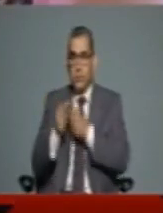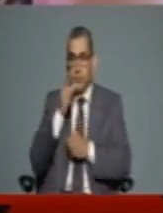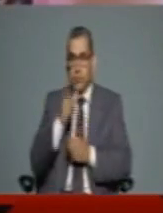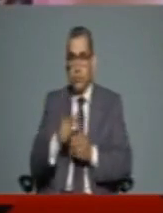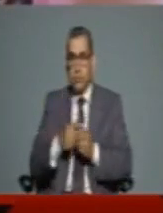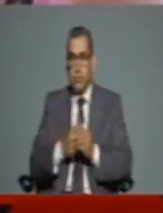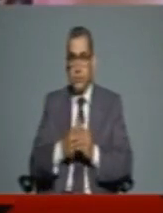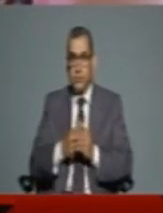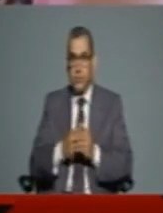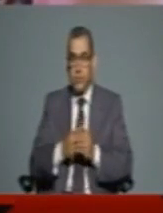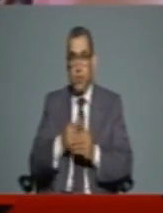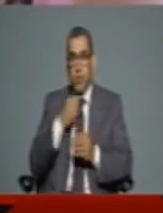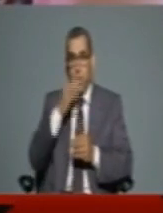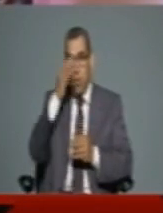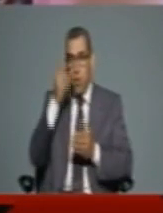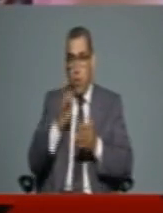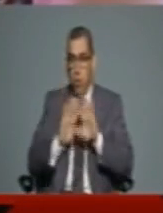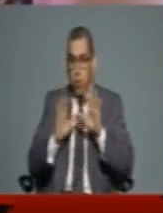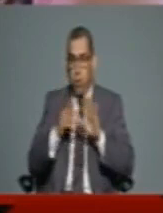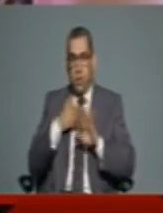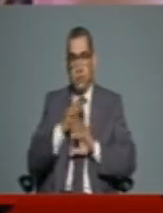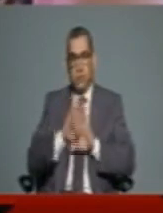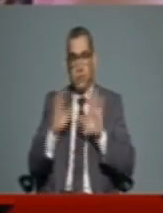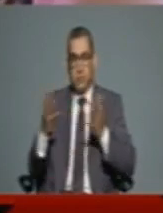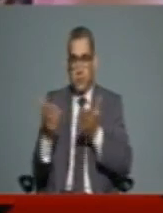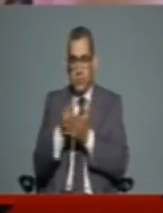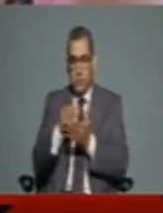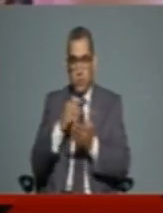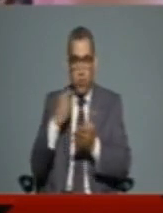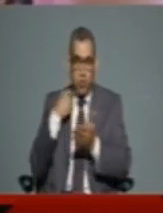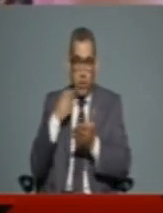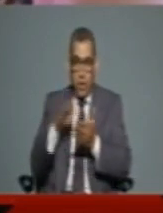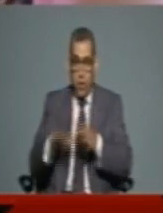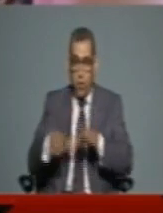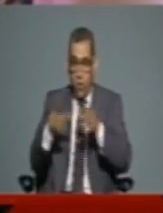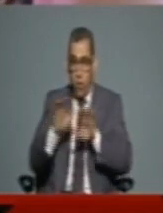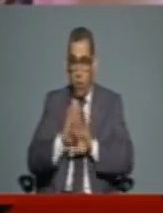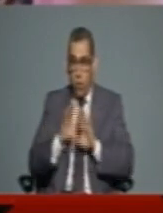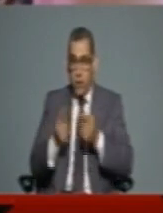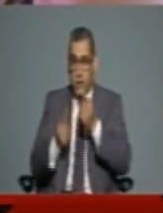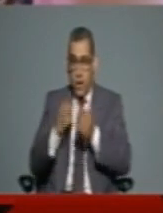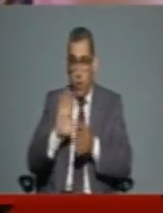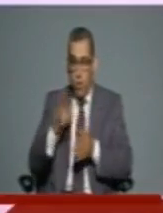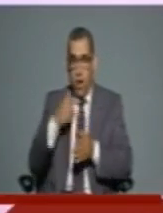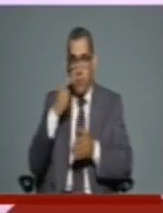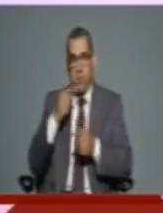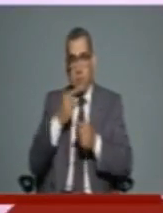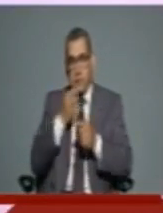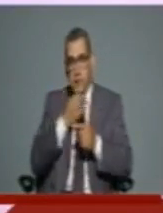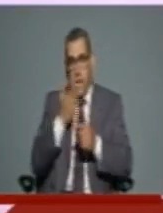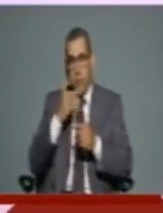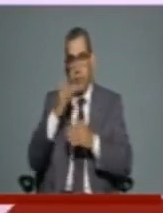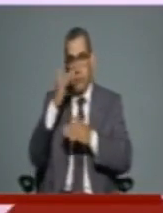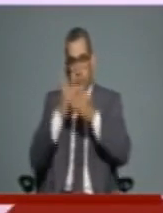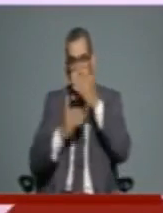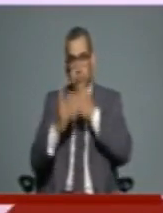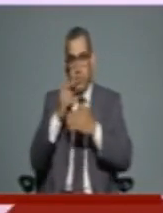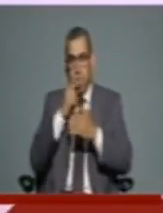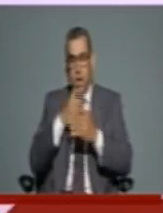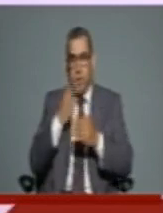ما كنا نستطيع أن نحصل على هذه الكمية، أو على الأقل بقاء الكمية